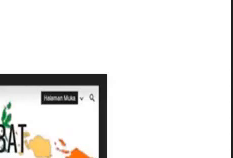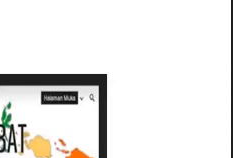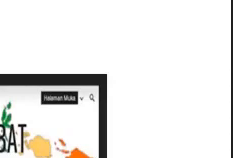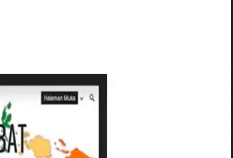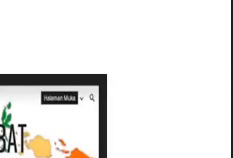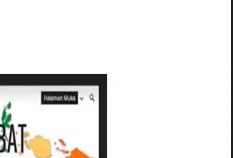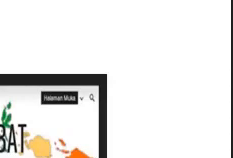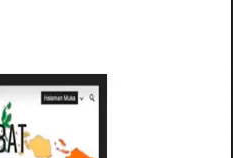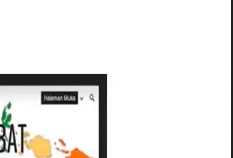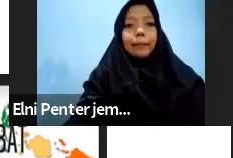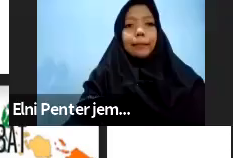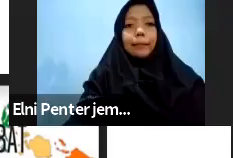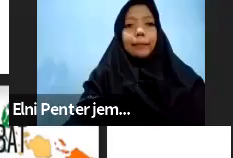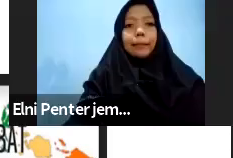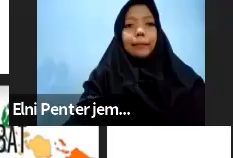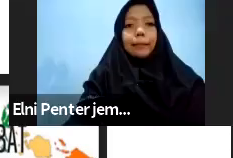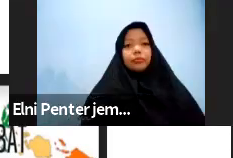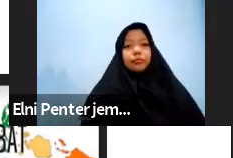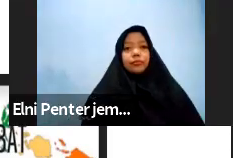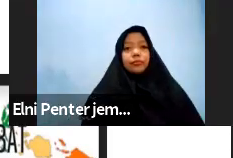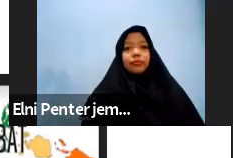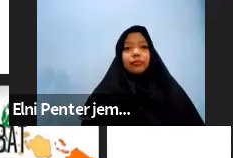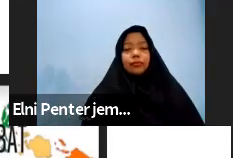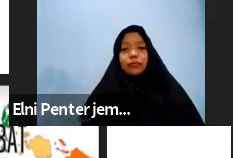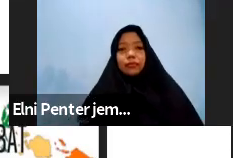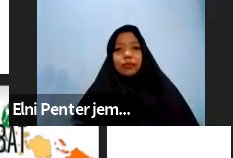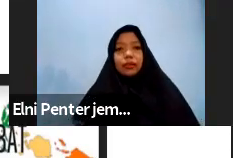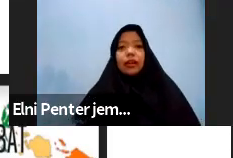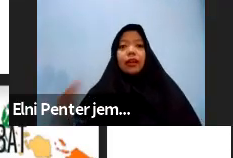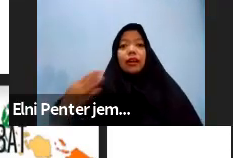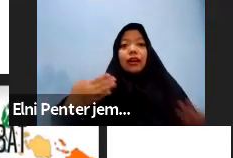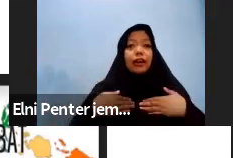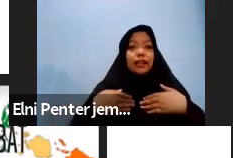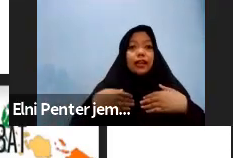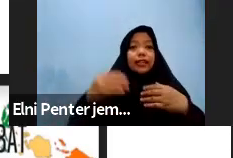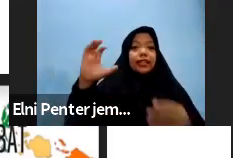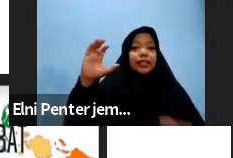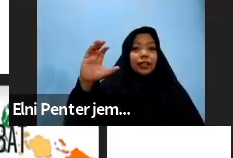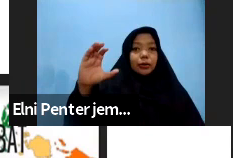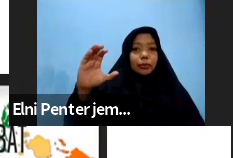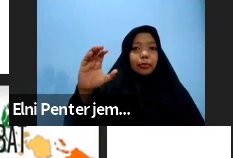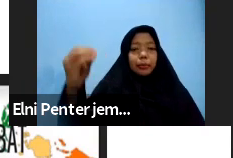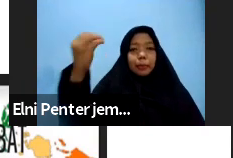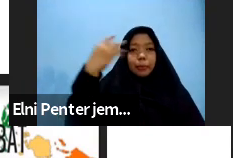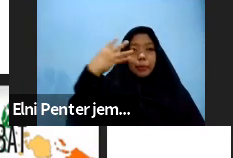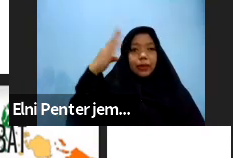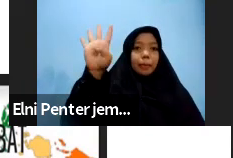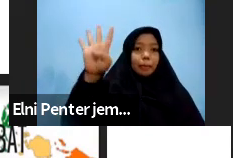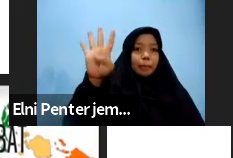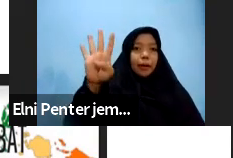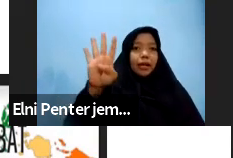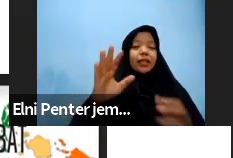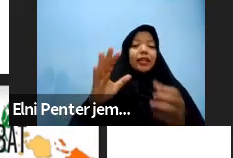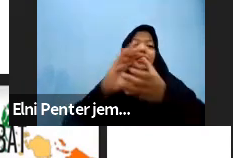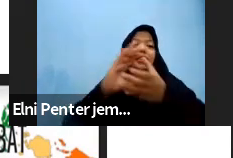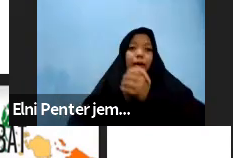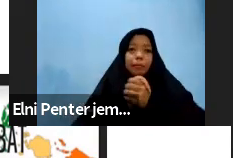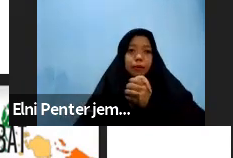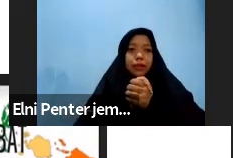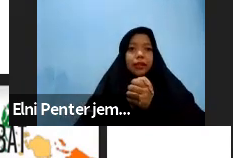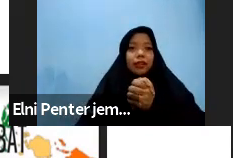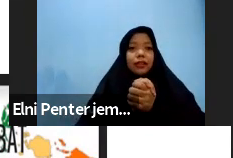dan budi pekerti dan ada cermin empat sahabat cermin empat sahabat ini Tentunya ada sempat sahabat